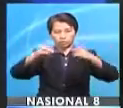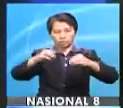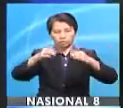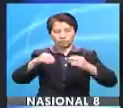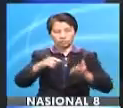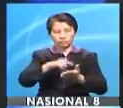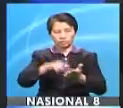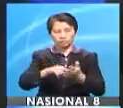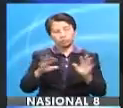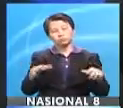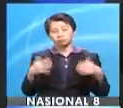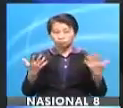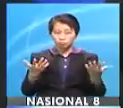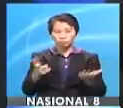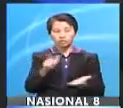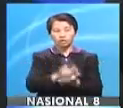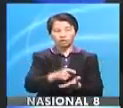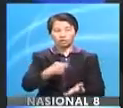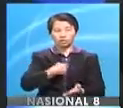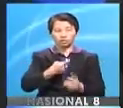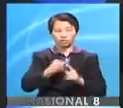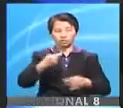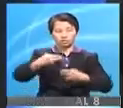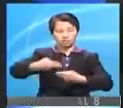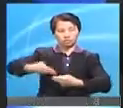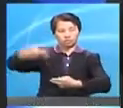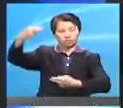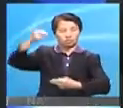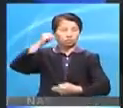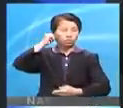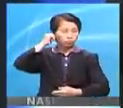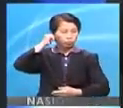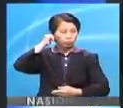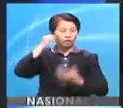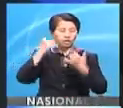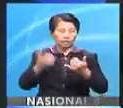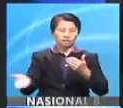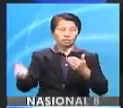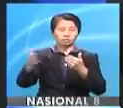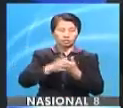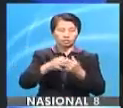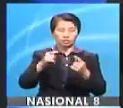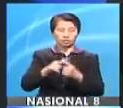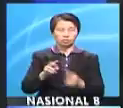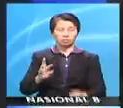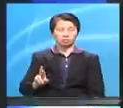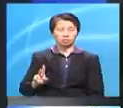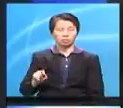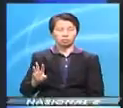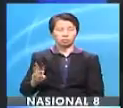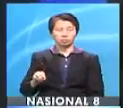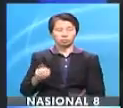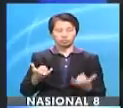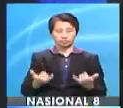ini. Jadi sekian saja laporan saya daripada Hotel Saujana Subang. Kita kembali bersama rakan penyampai di Angkasa. Silakan.